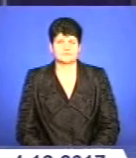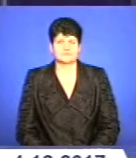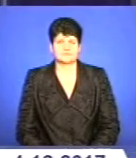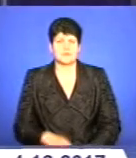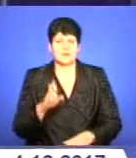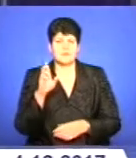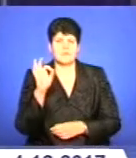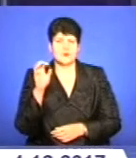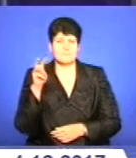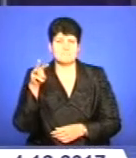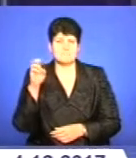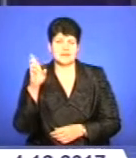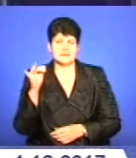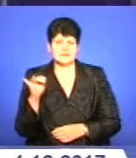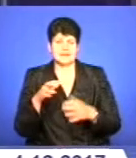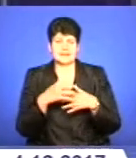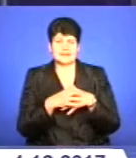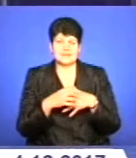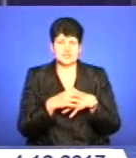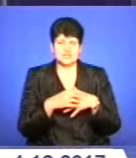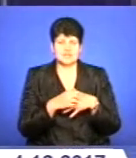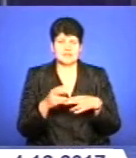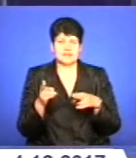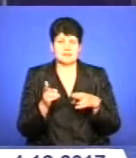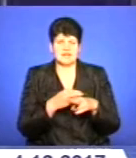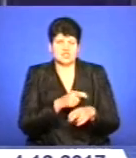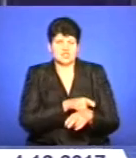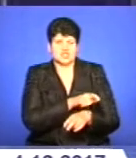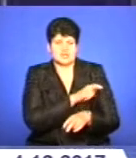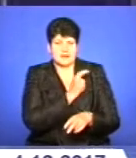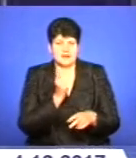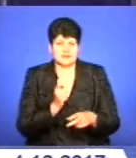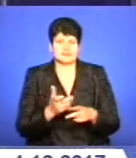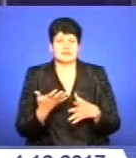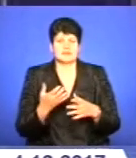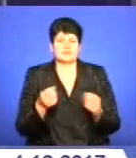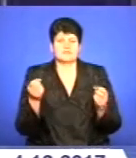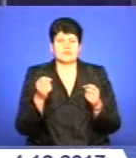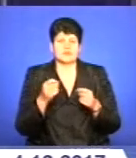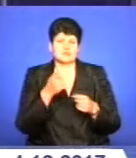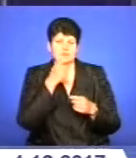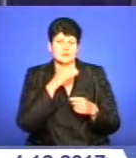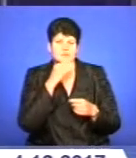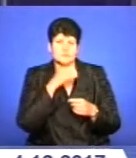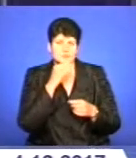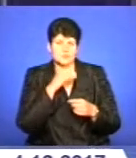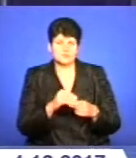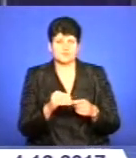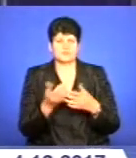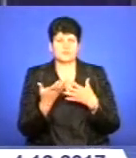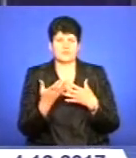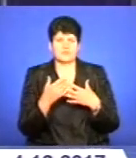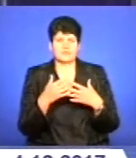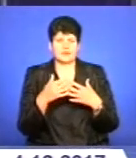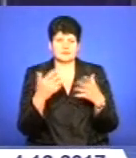Бомбейські кішки, мейн-куни, безшерсті сфінкси, шартрези, короткошерсті абісінські, шотландські вислоухи та ще